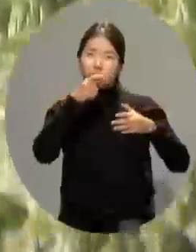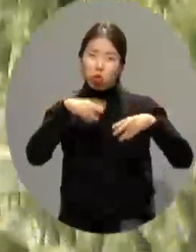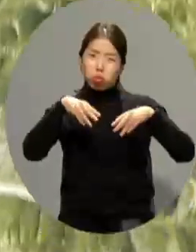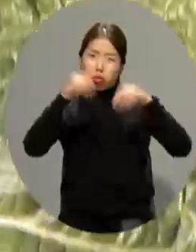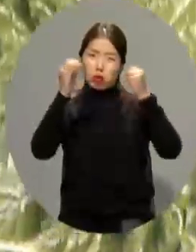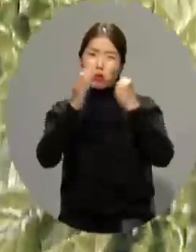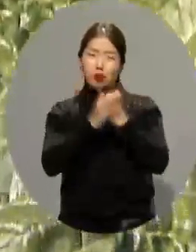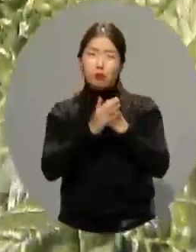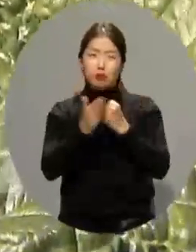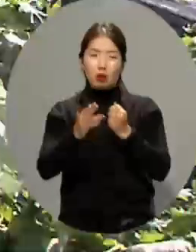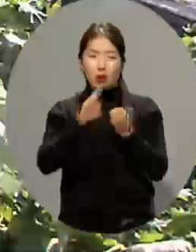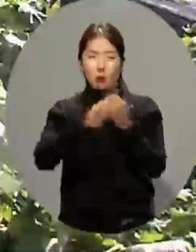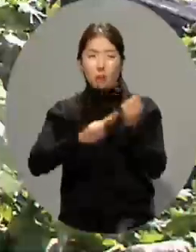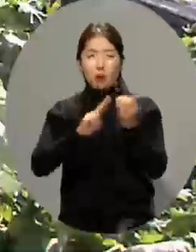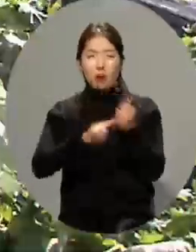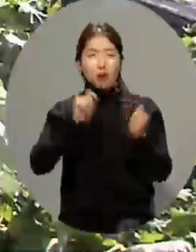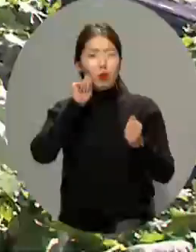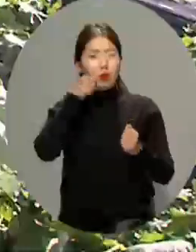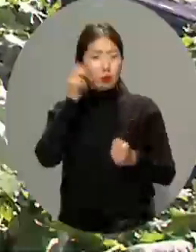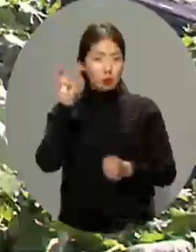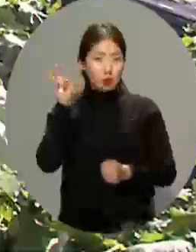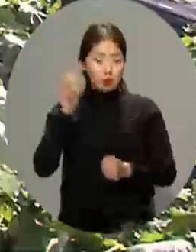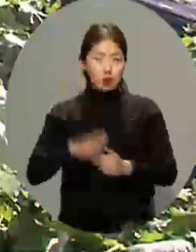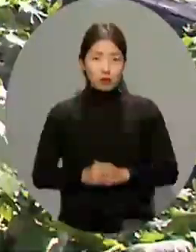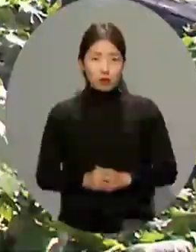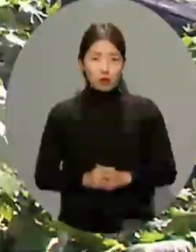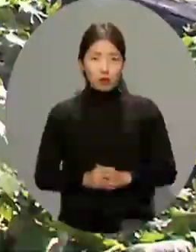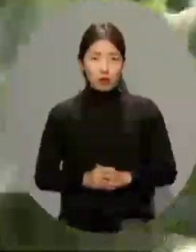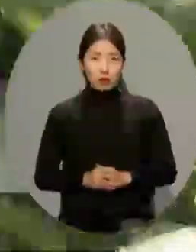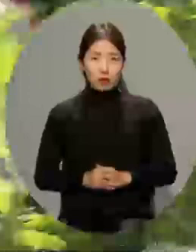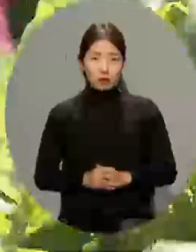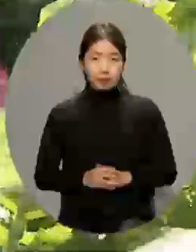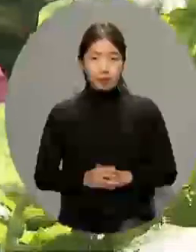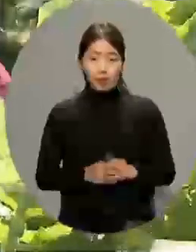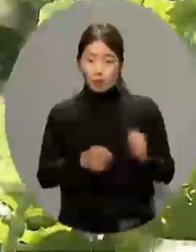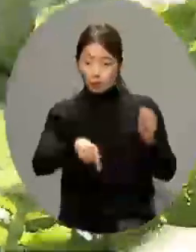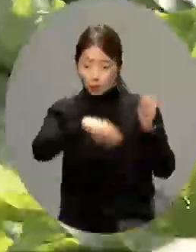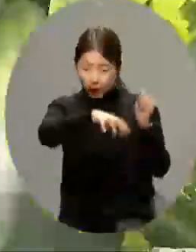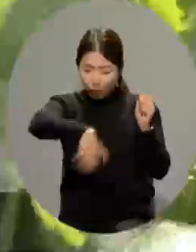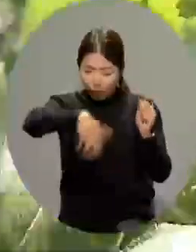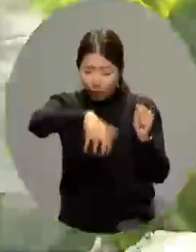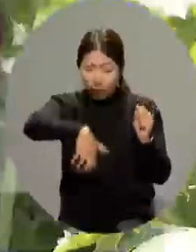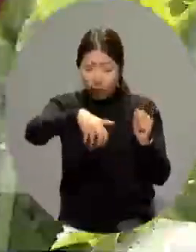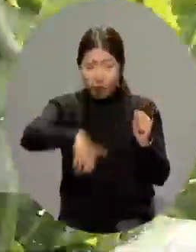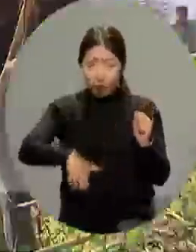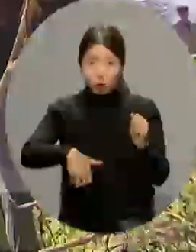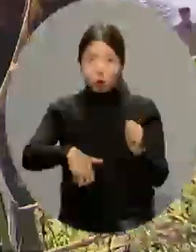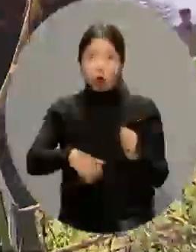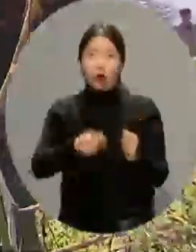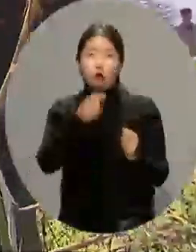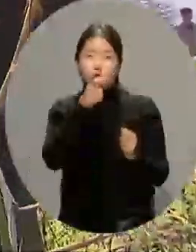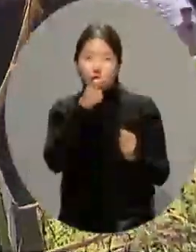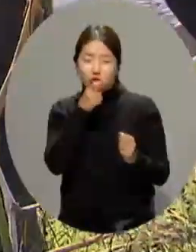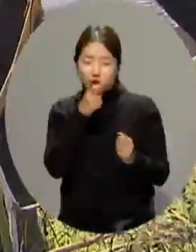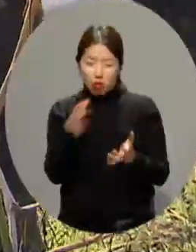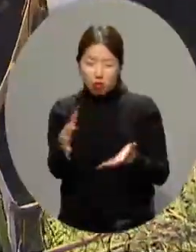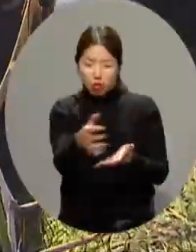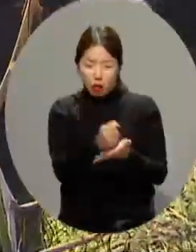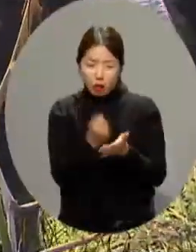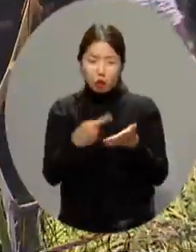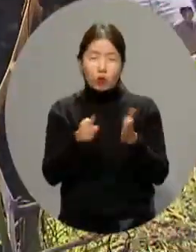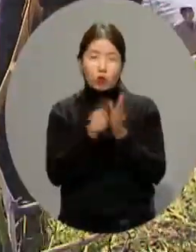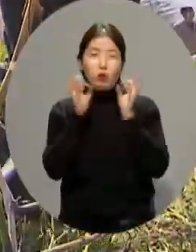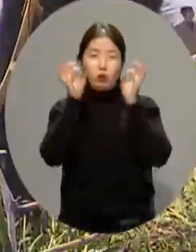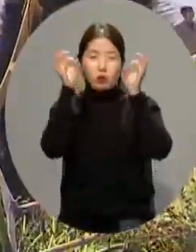상품성이 떨어질 거란 우려가 나옵니다 농어촌공사는 하천 바닥을 파내서라도 농업용수를 최대한